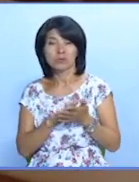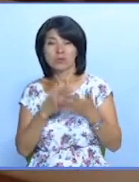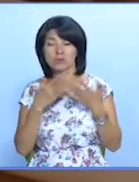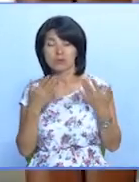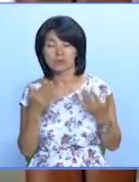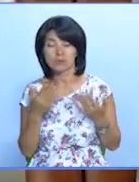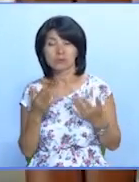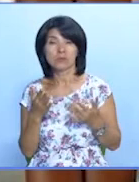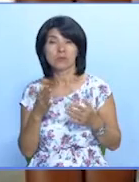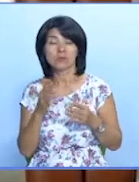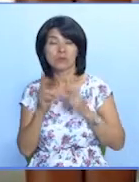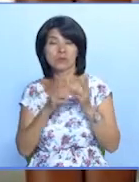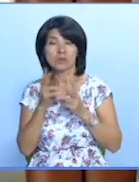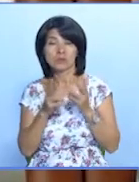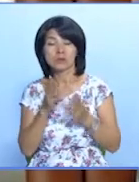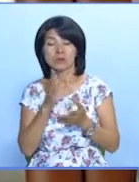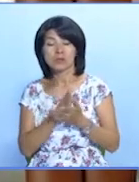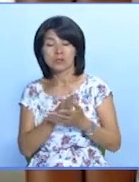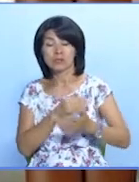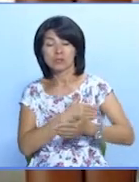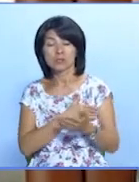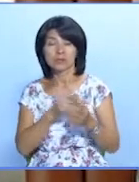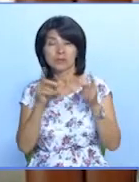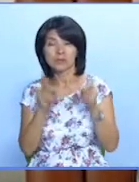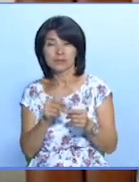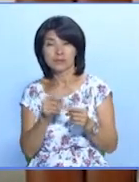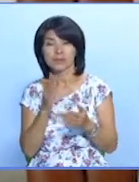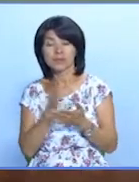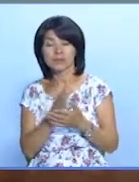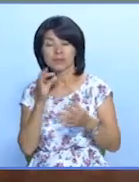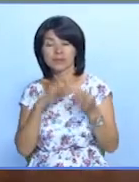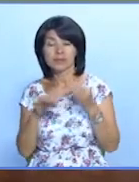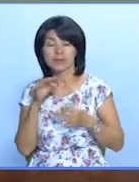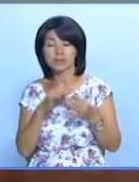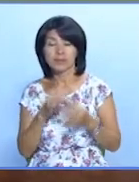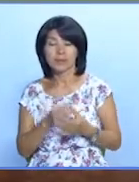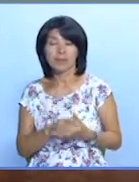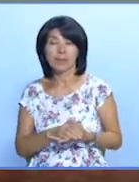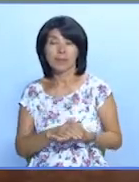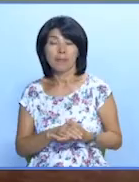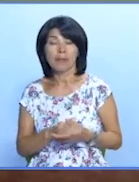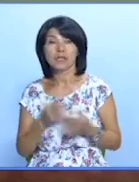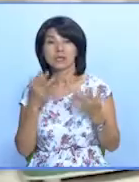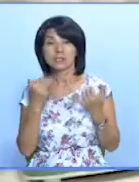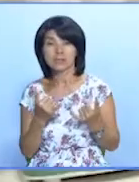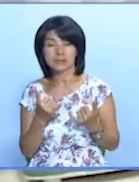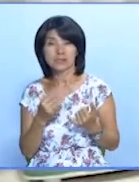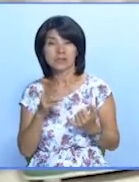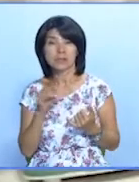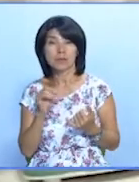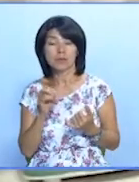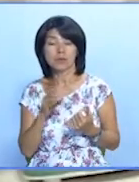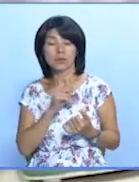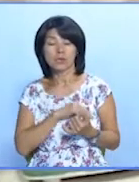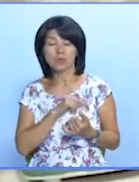по рецептам. Есть жаропонижающие, в этом убедились представители группы общественного контроля. Через стабфонд заработали, сейчас